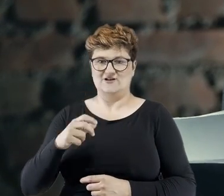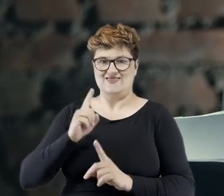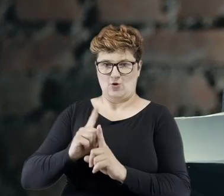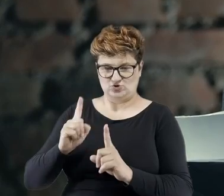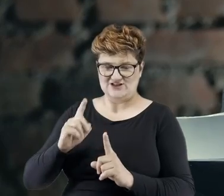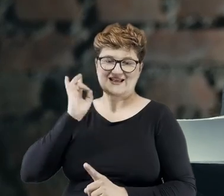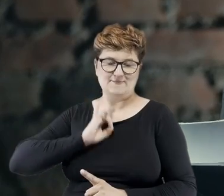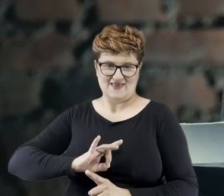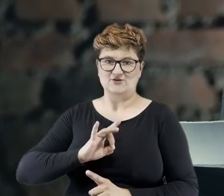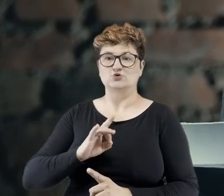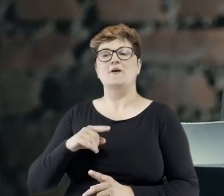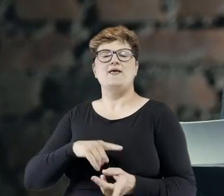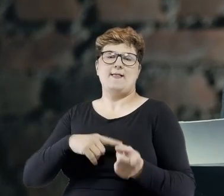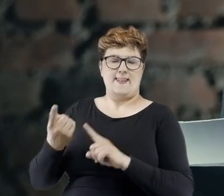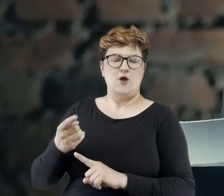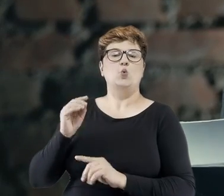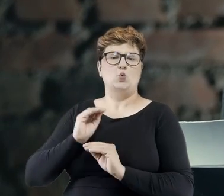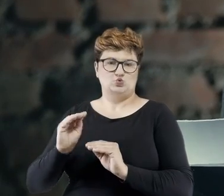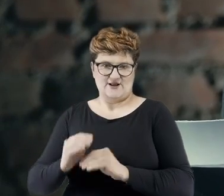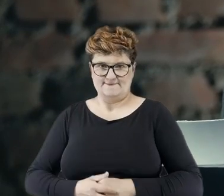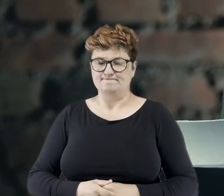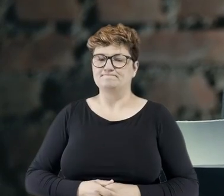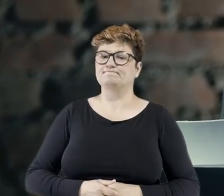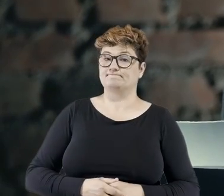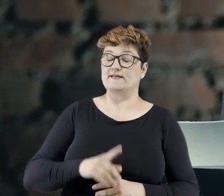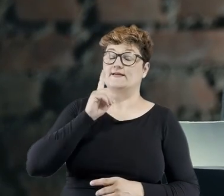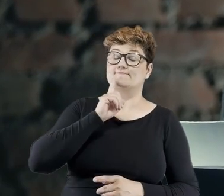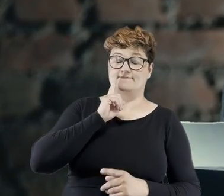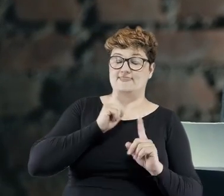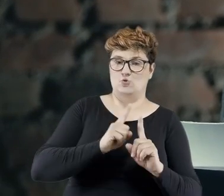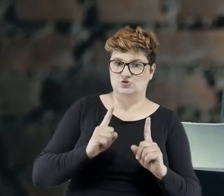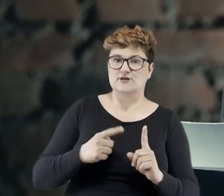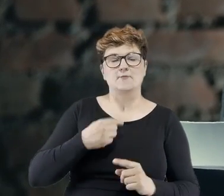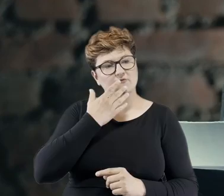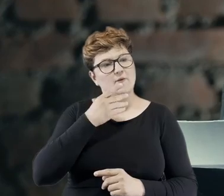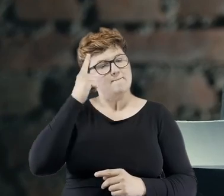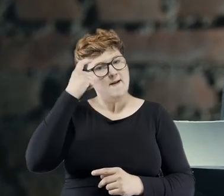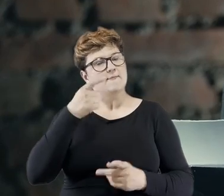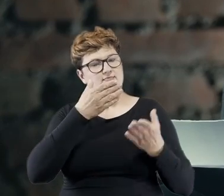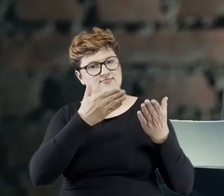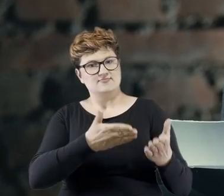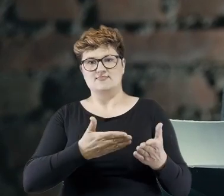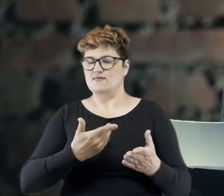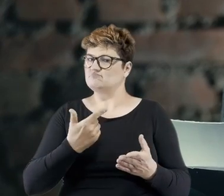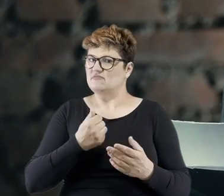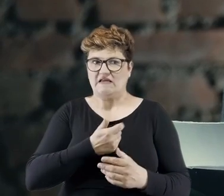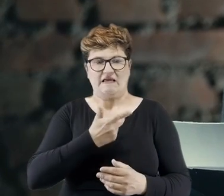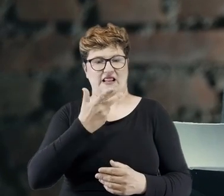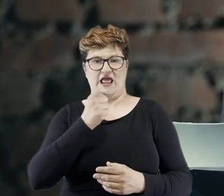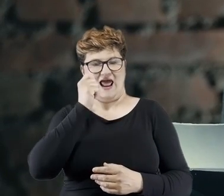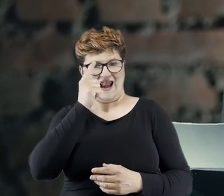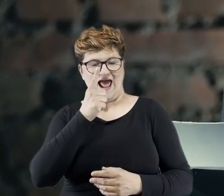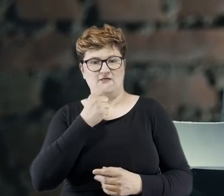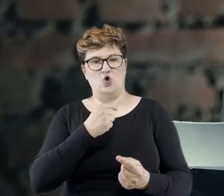gimnazjum gdańskim, a potem ucznia. Więc Rynduch pisze tak: pamiętam, że kilkakrotnie widziałem ją, jak w rannych